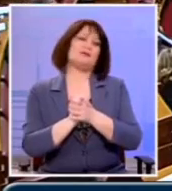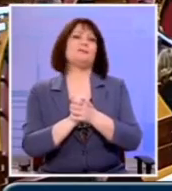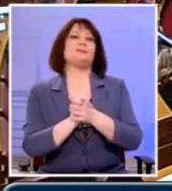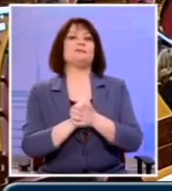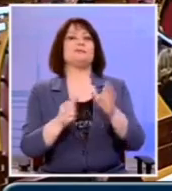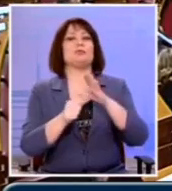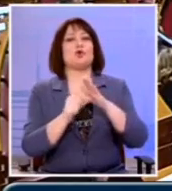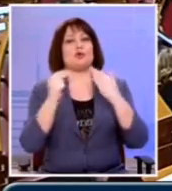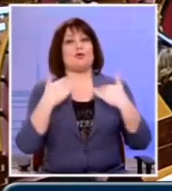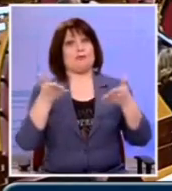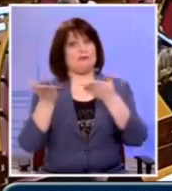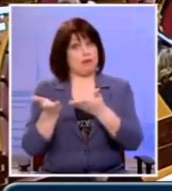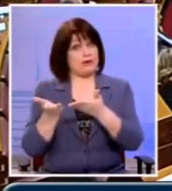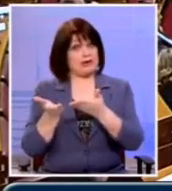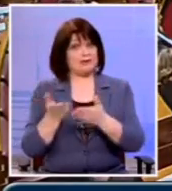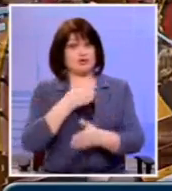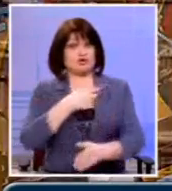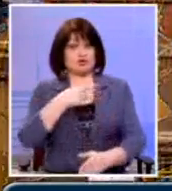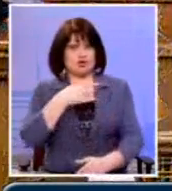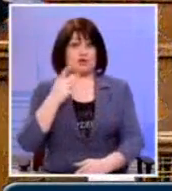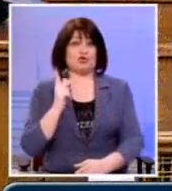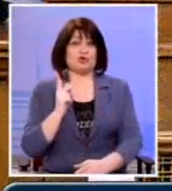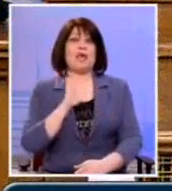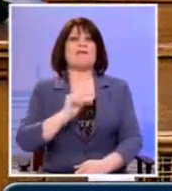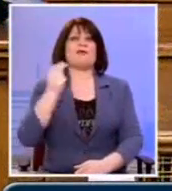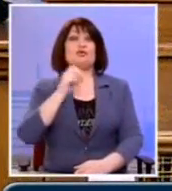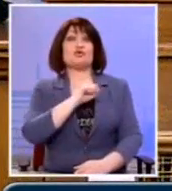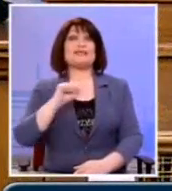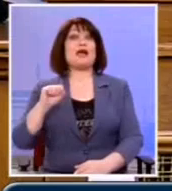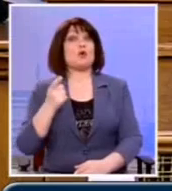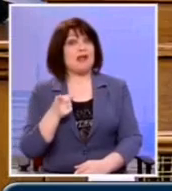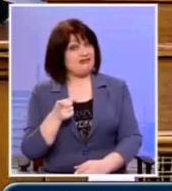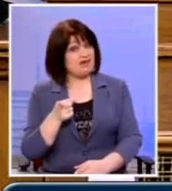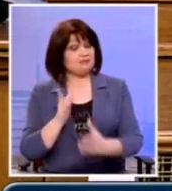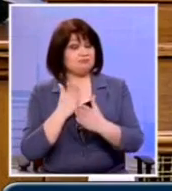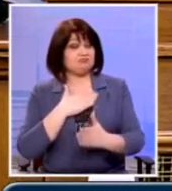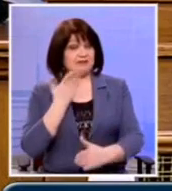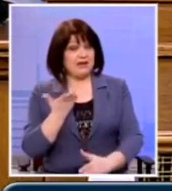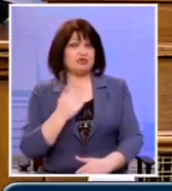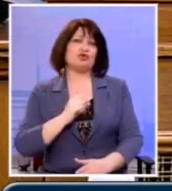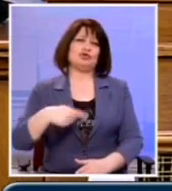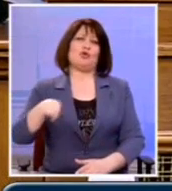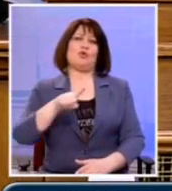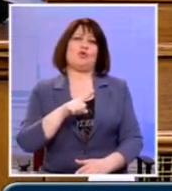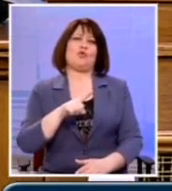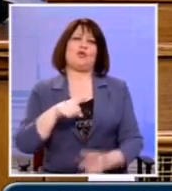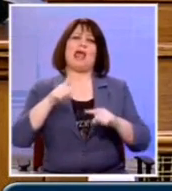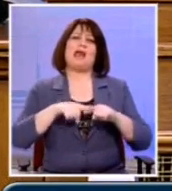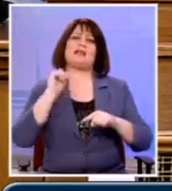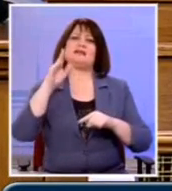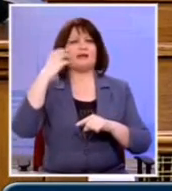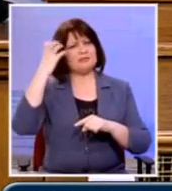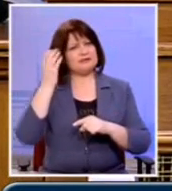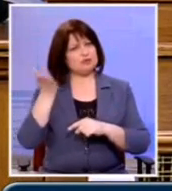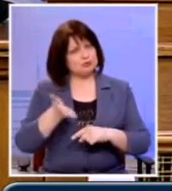στην πρόεδρο της Βουλής της Ζωή του Κωνσταντοπούλου και στην Ευρωβουλευτή της Σοφία Τσακοράφα και σε όλους όσους Έλληνες και ξένους